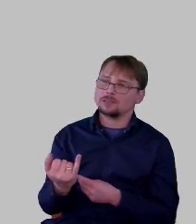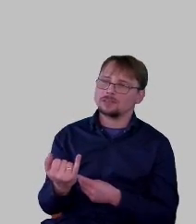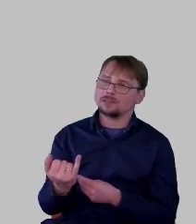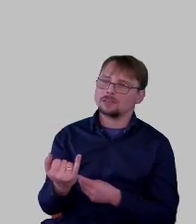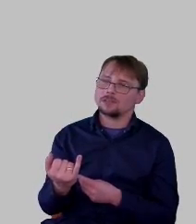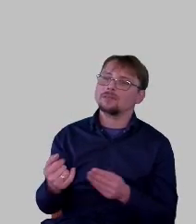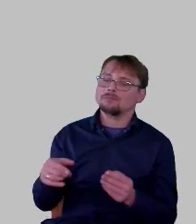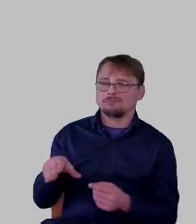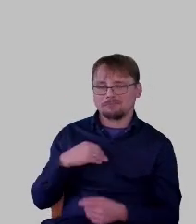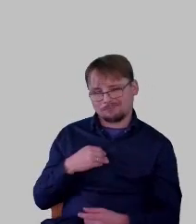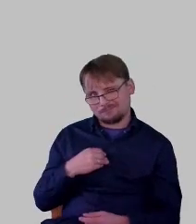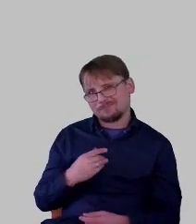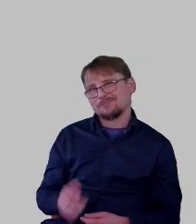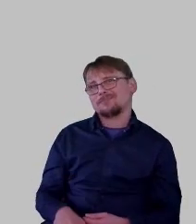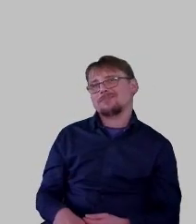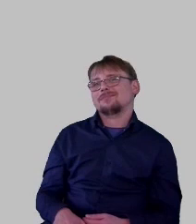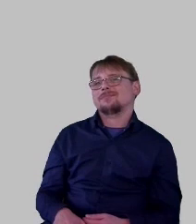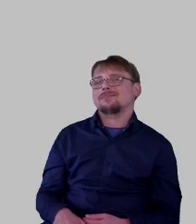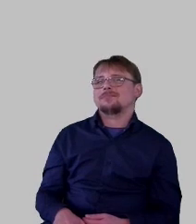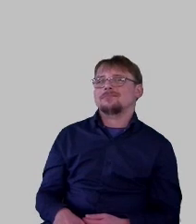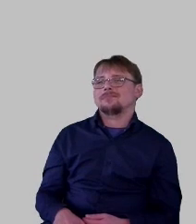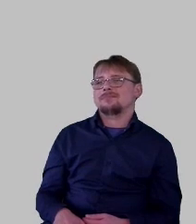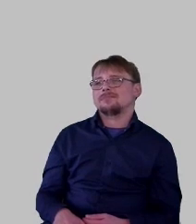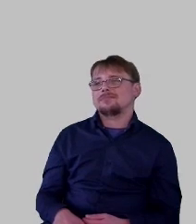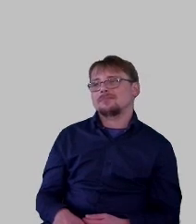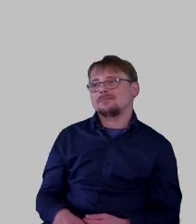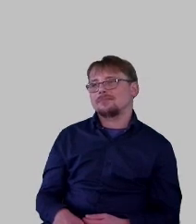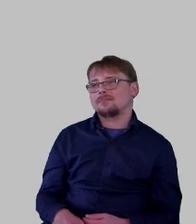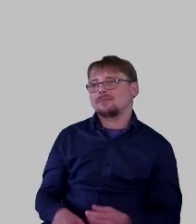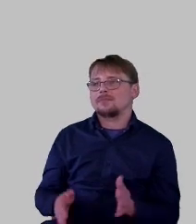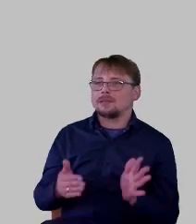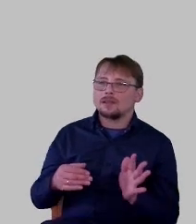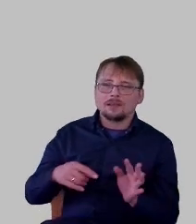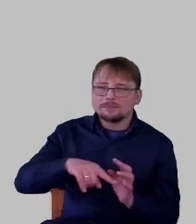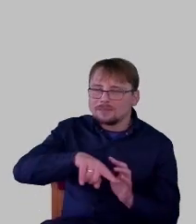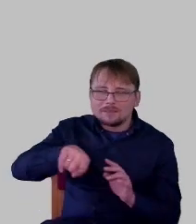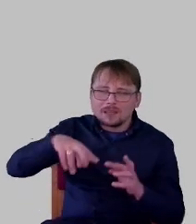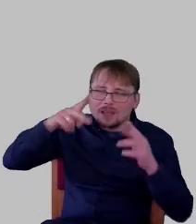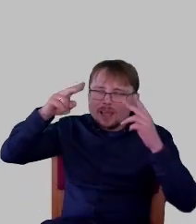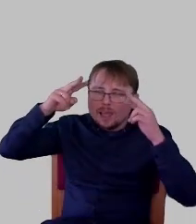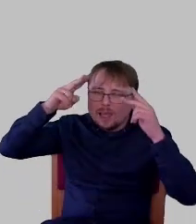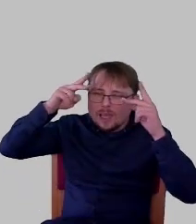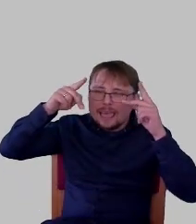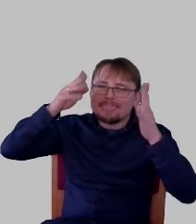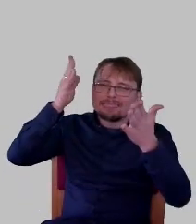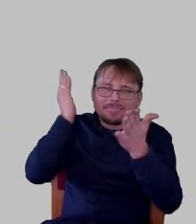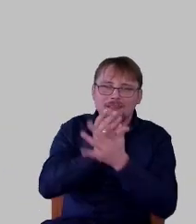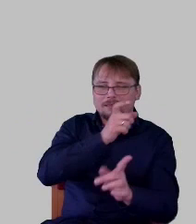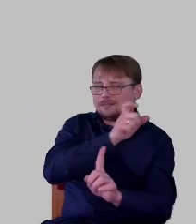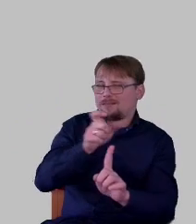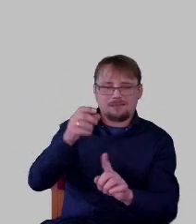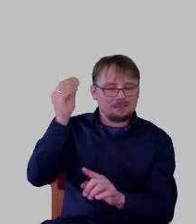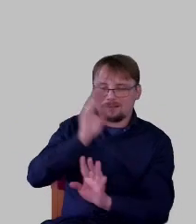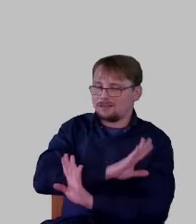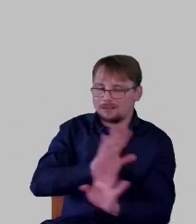przypadkach możliwa. I nie powinna być utożsamiana tylko i wyłącznie z organizacją indywidualnego nauczania. Tak